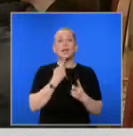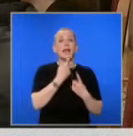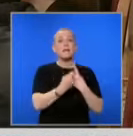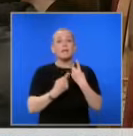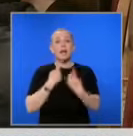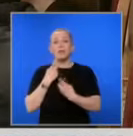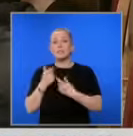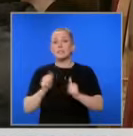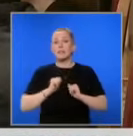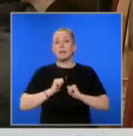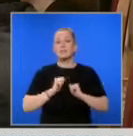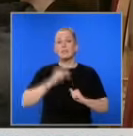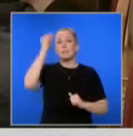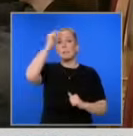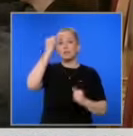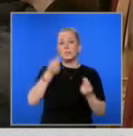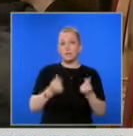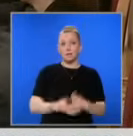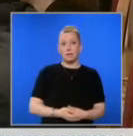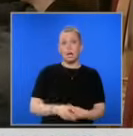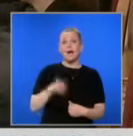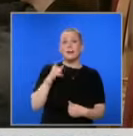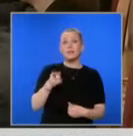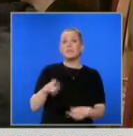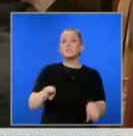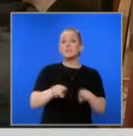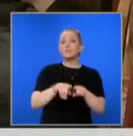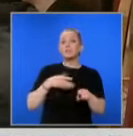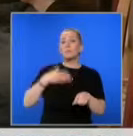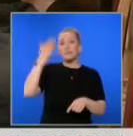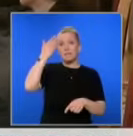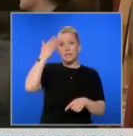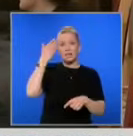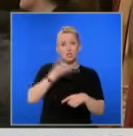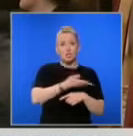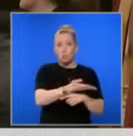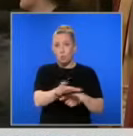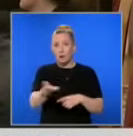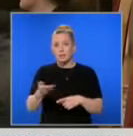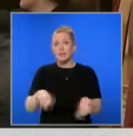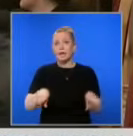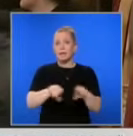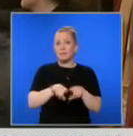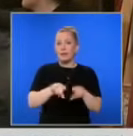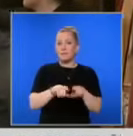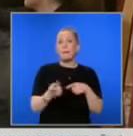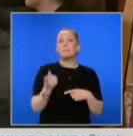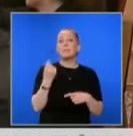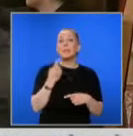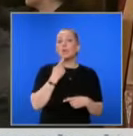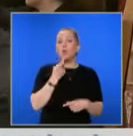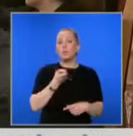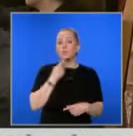запазване на българския лев. Вие самия също имате вина за това, че ситуацията в държавата е такава, защото миналата година беше